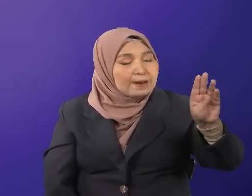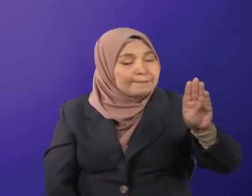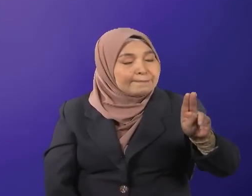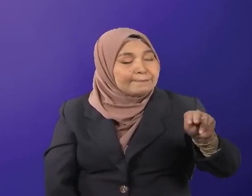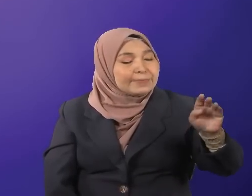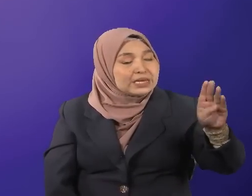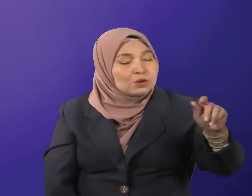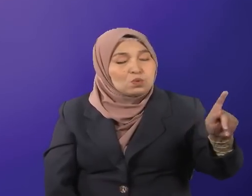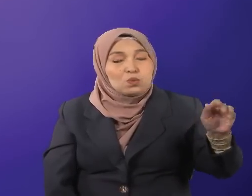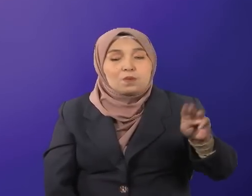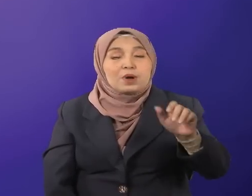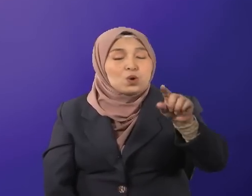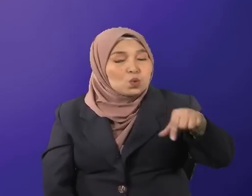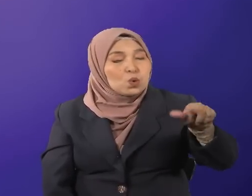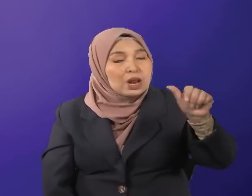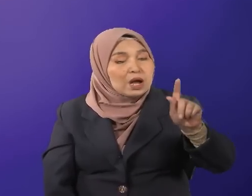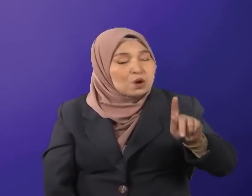أَأُنَبِّئُكُمْ. قُلْ